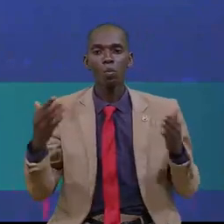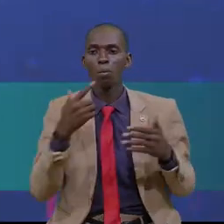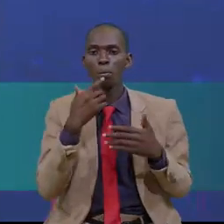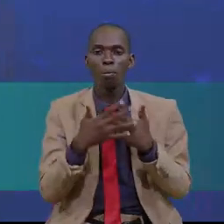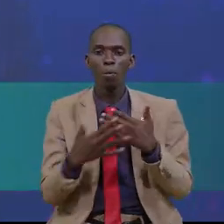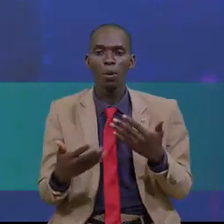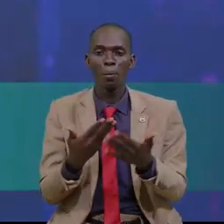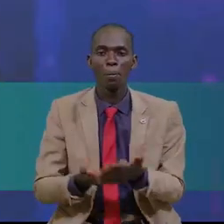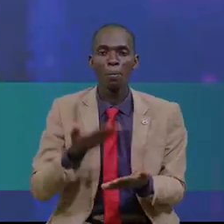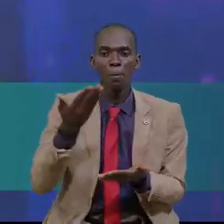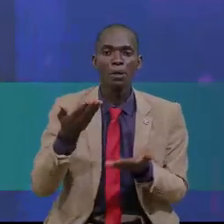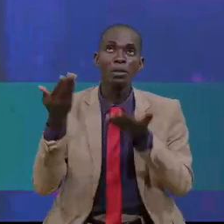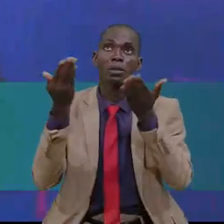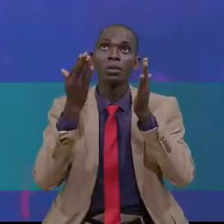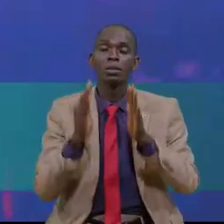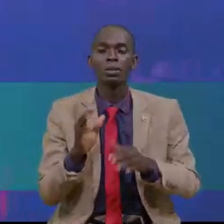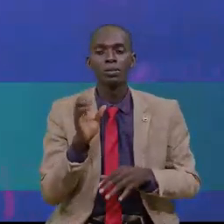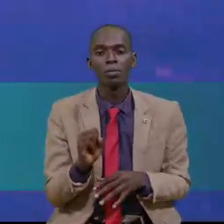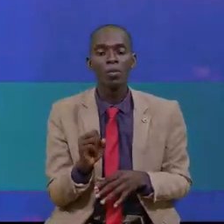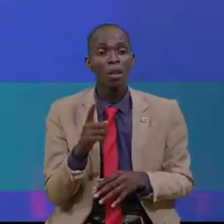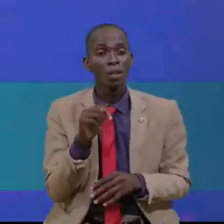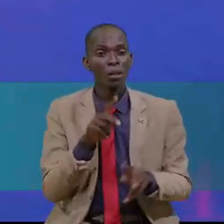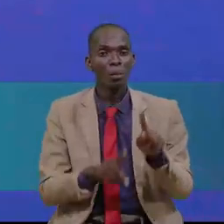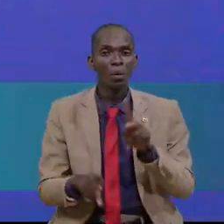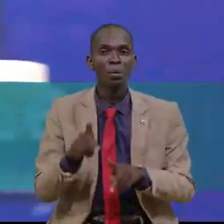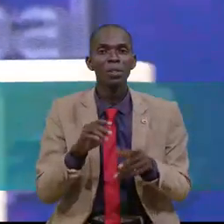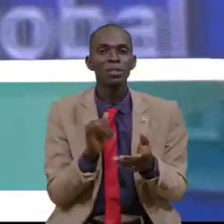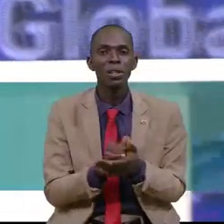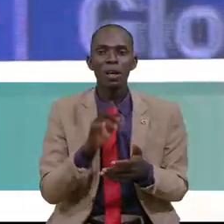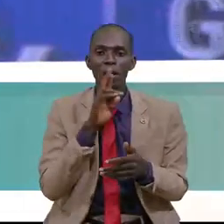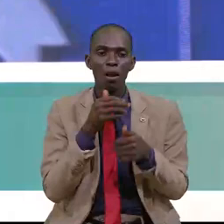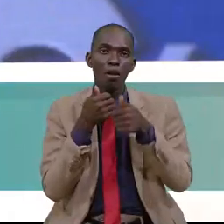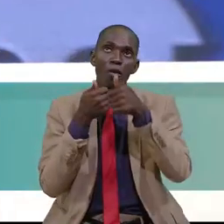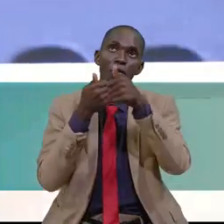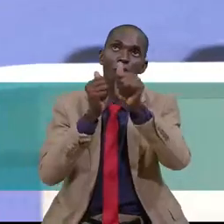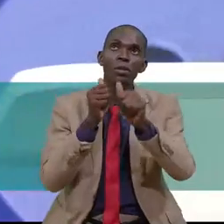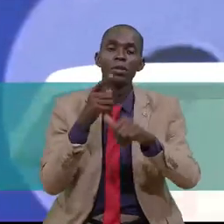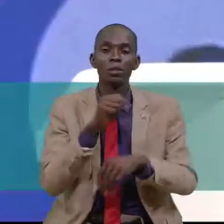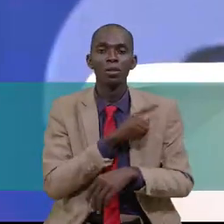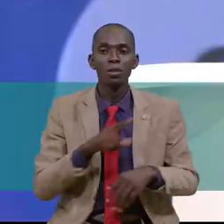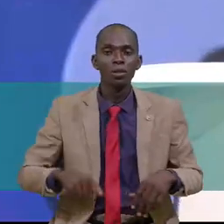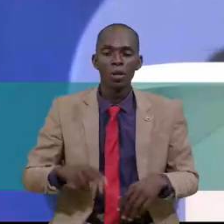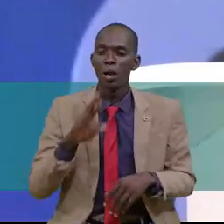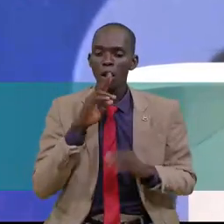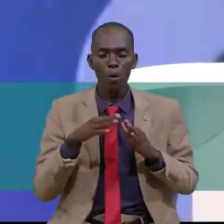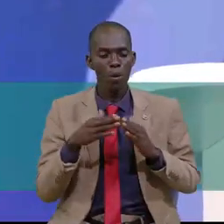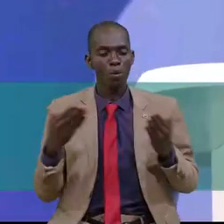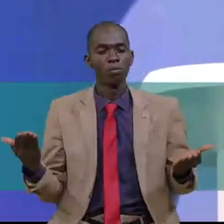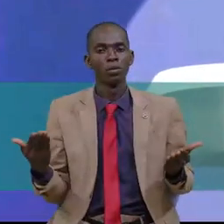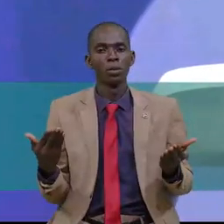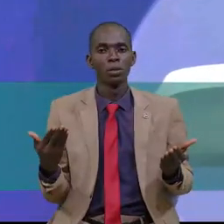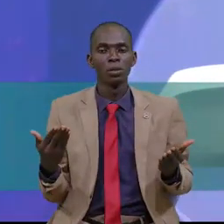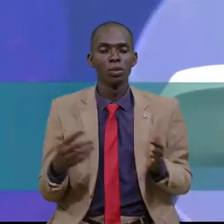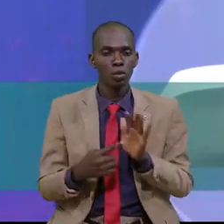et rachetés par le sang. Ceux-là qui suivent le Seigneur, qui sont